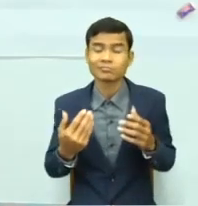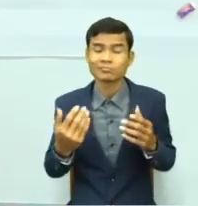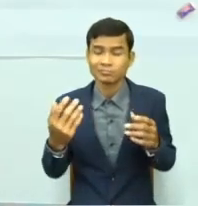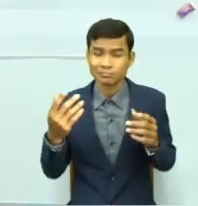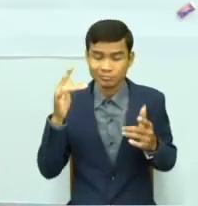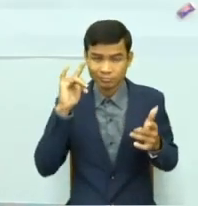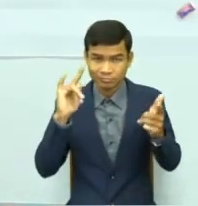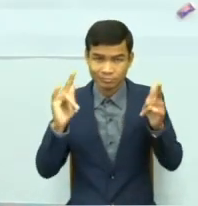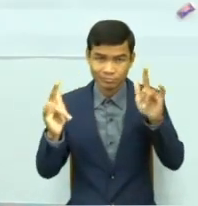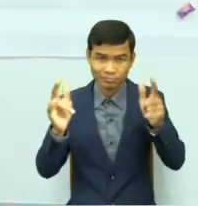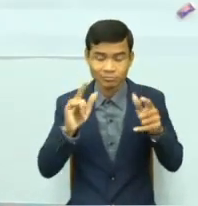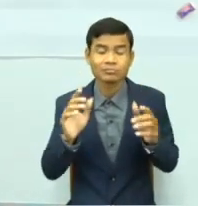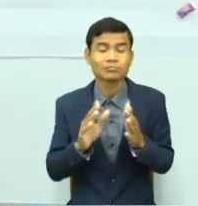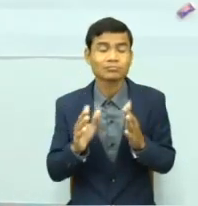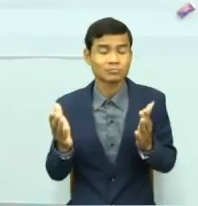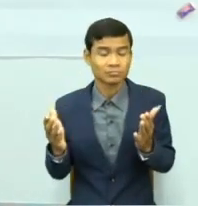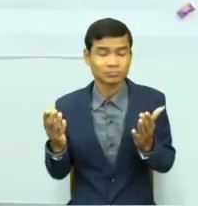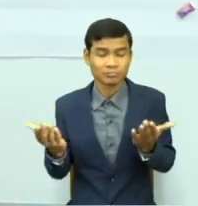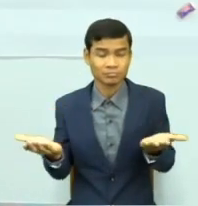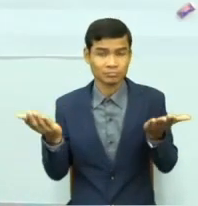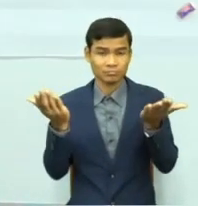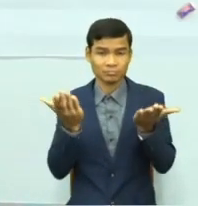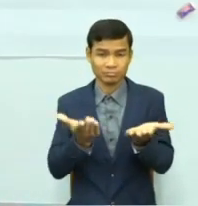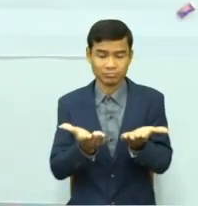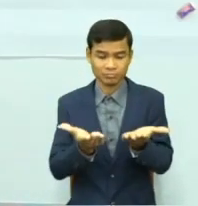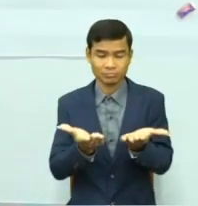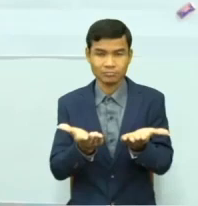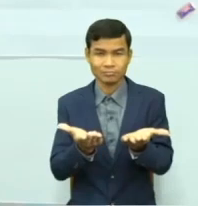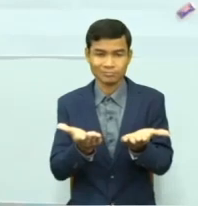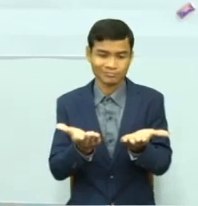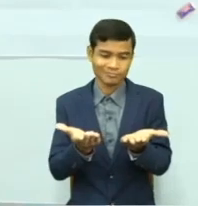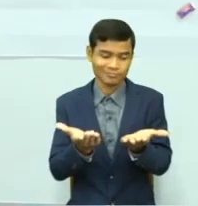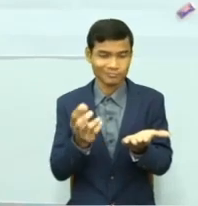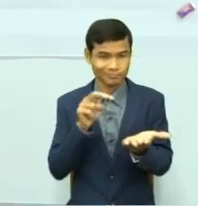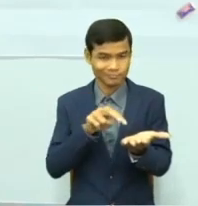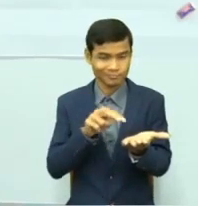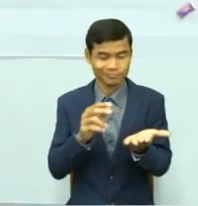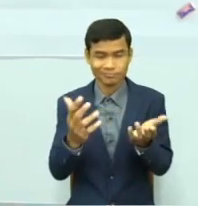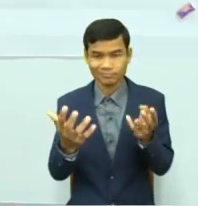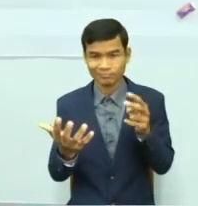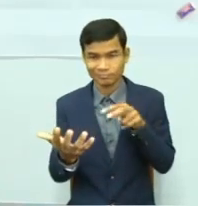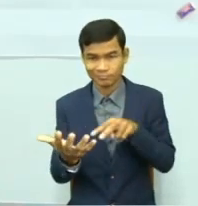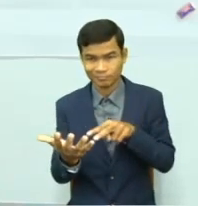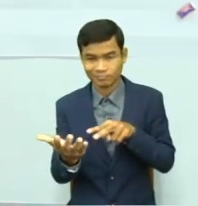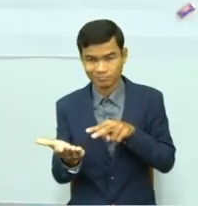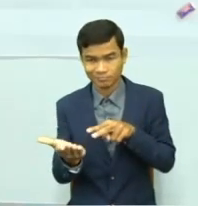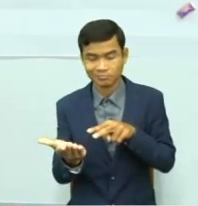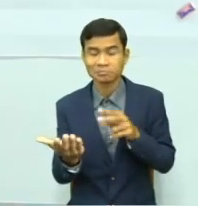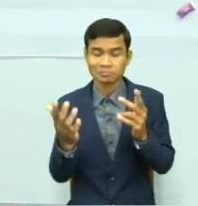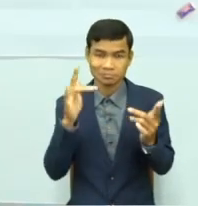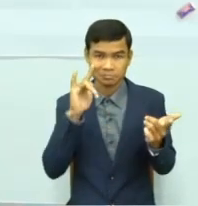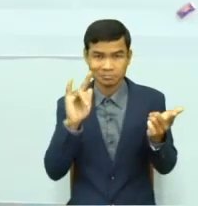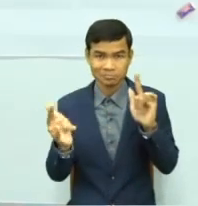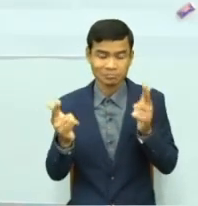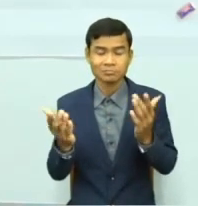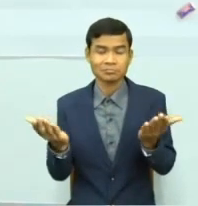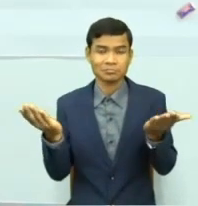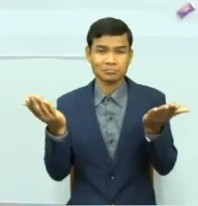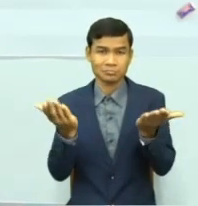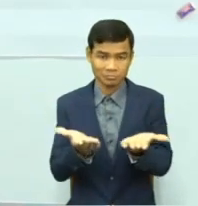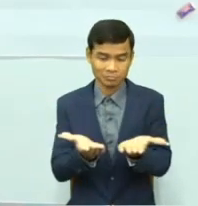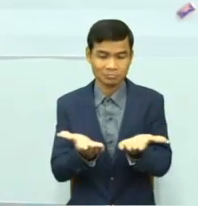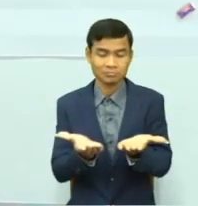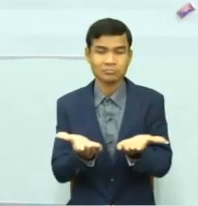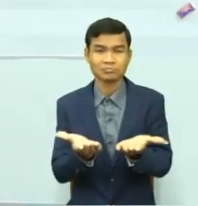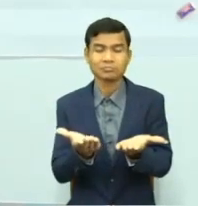priệp thiệp miên này tha cứ dương dồn mà đạ tùm khnê chà cù khnê rư có thiệp khnê chà ní cứ kì hai tha